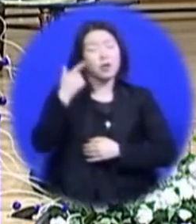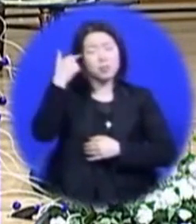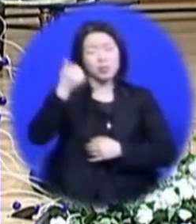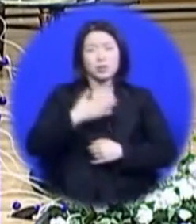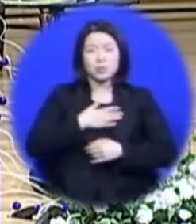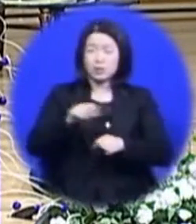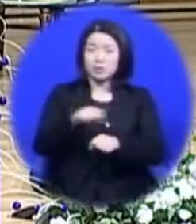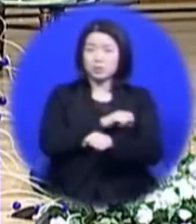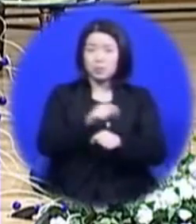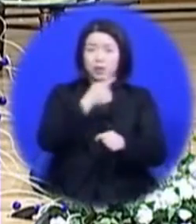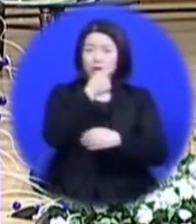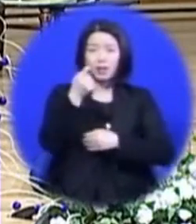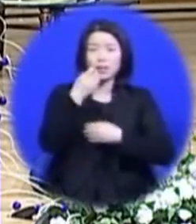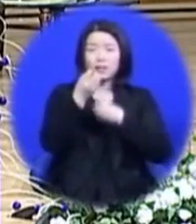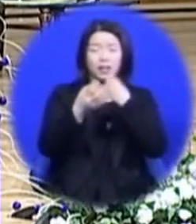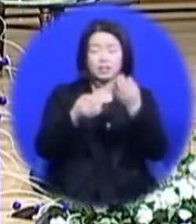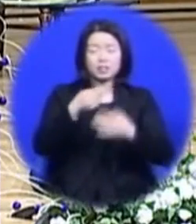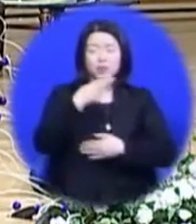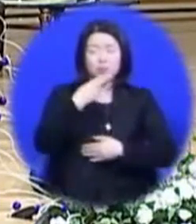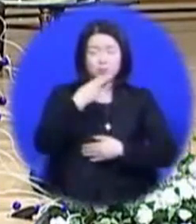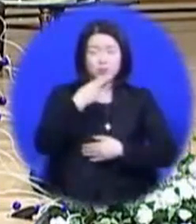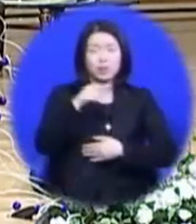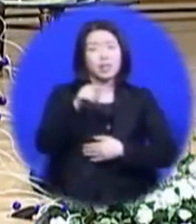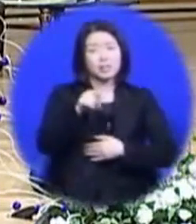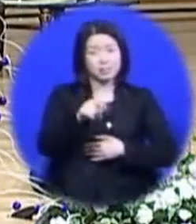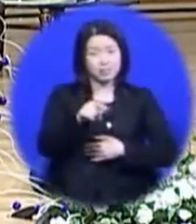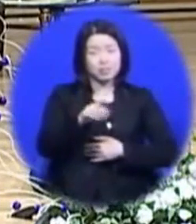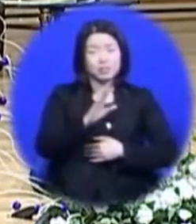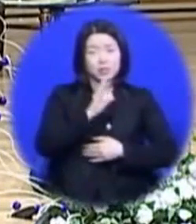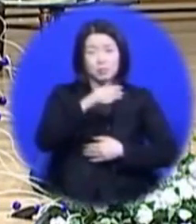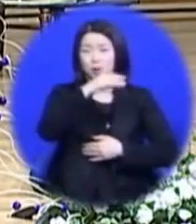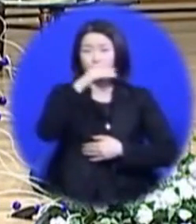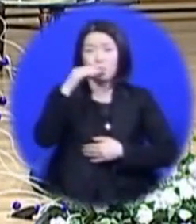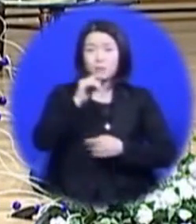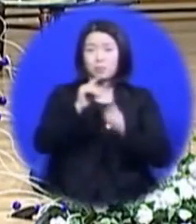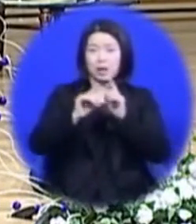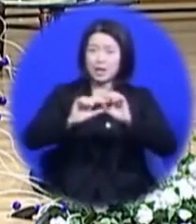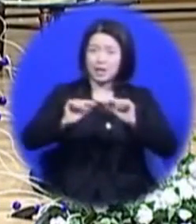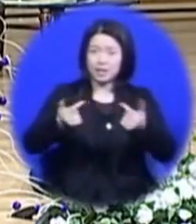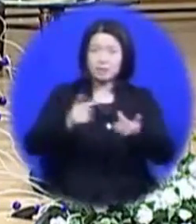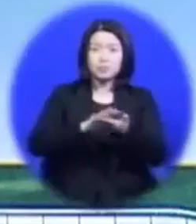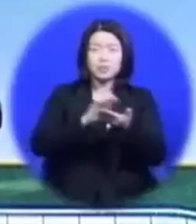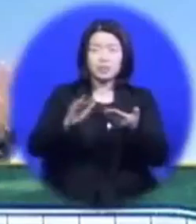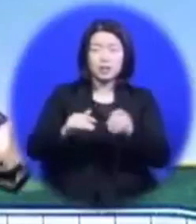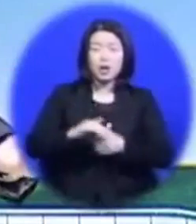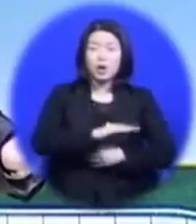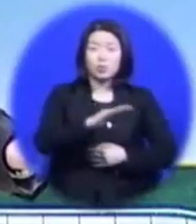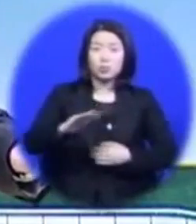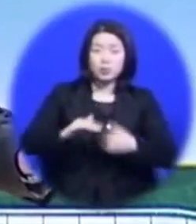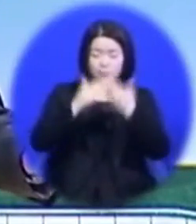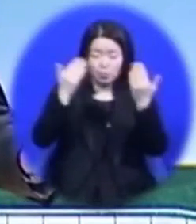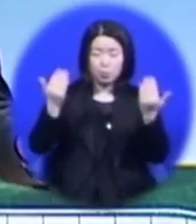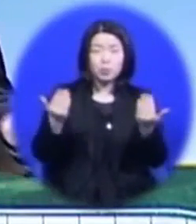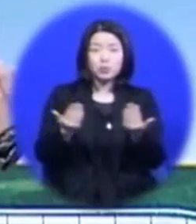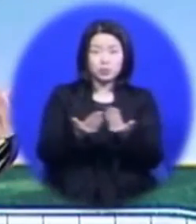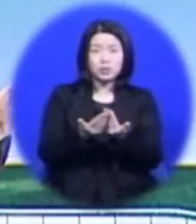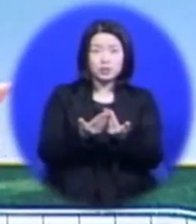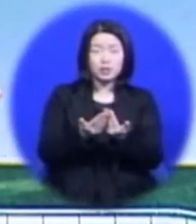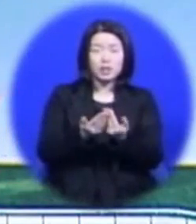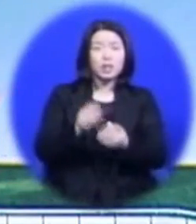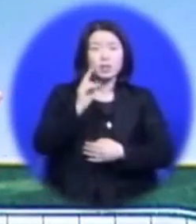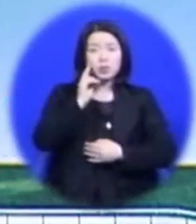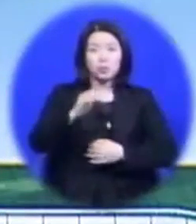간증이 없어요. 그것은 정말 옳은 말이 아닙니다. 우리 모두에게는 너무나